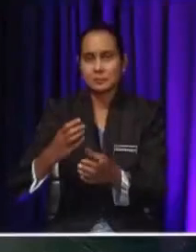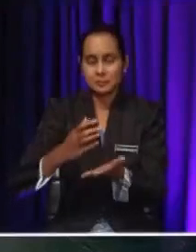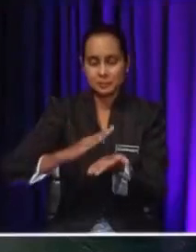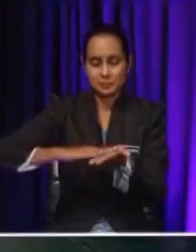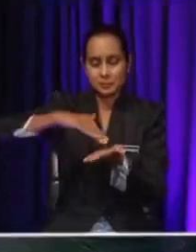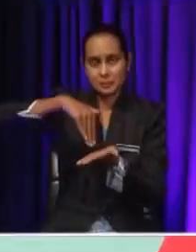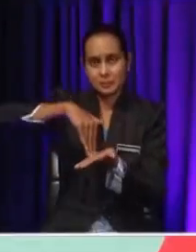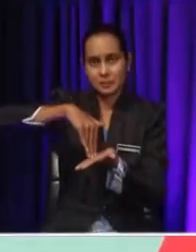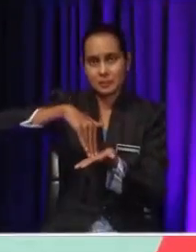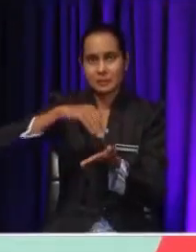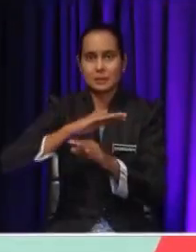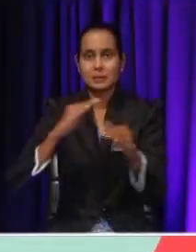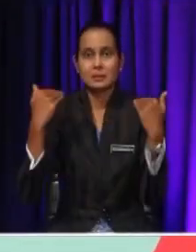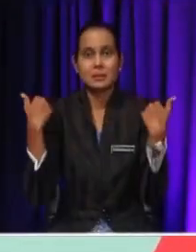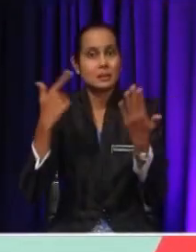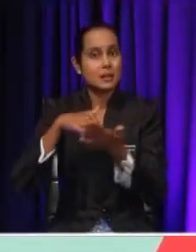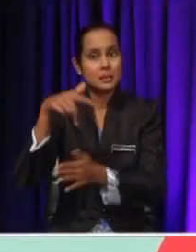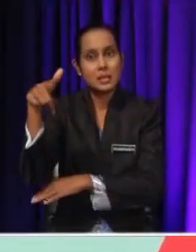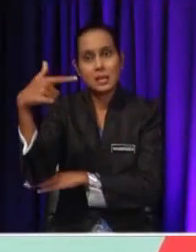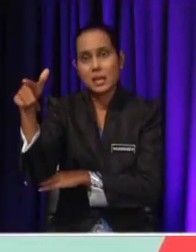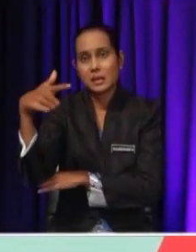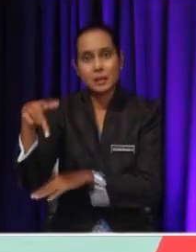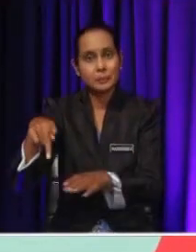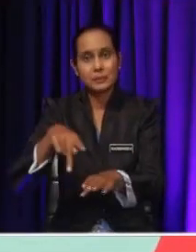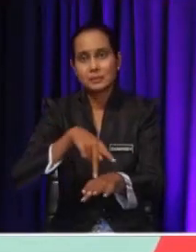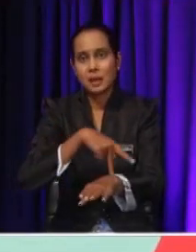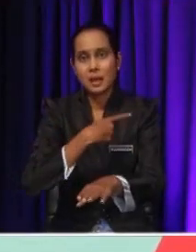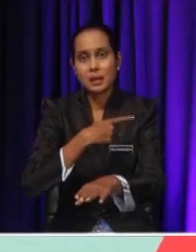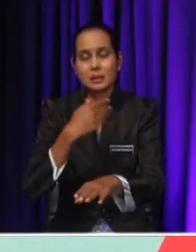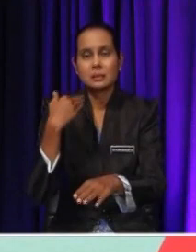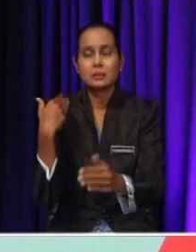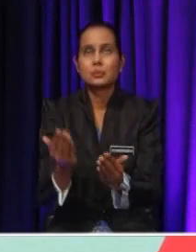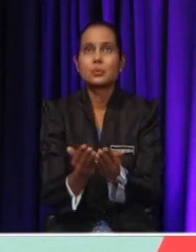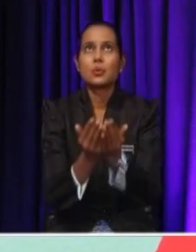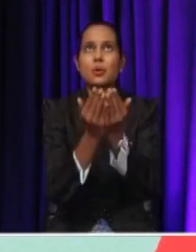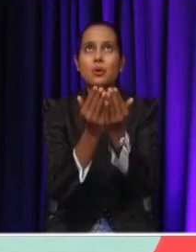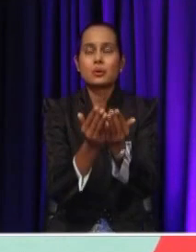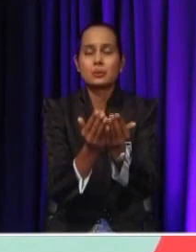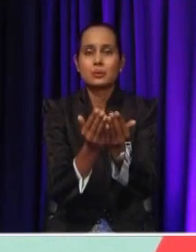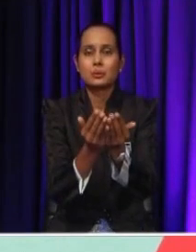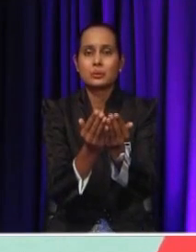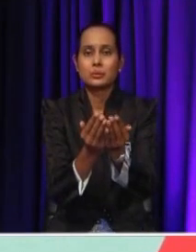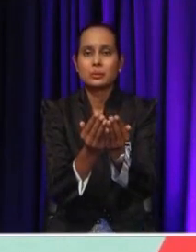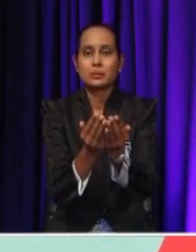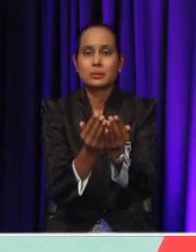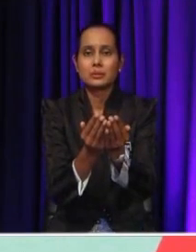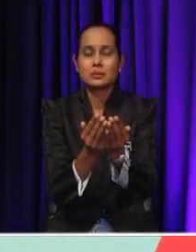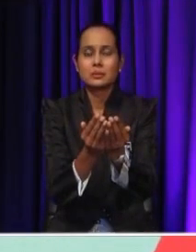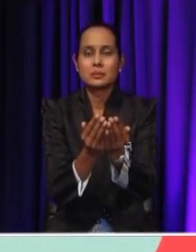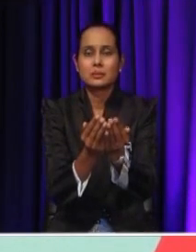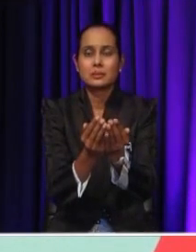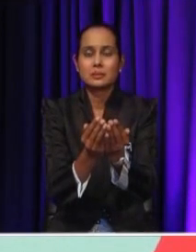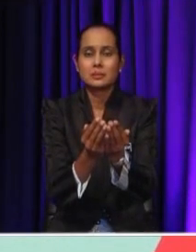cari lagi Lalang memanjang ada doa kami pohonkan air